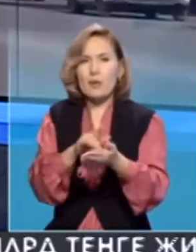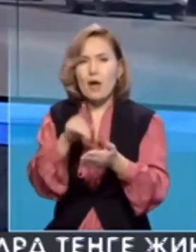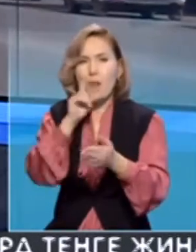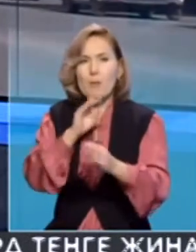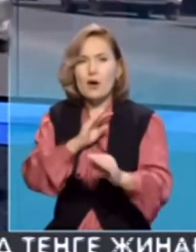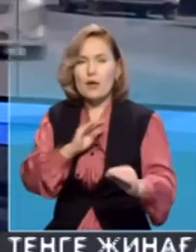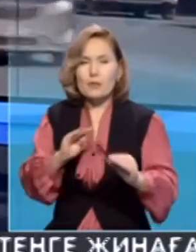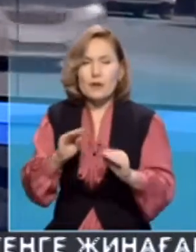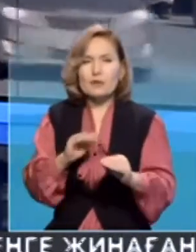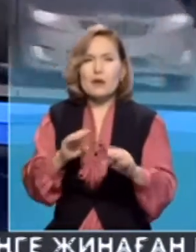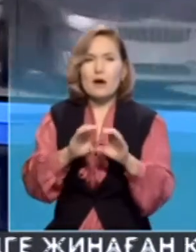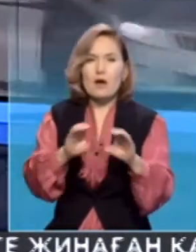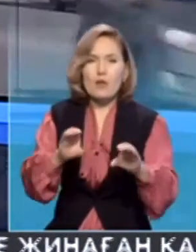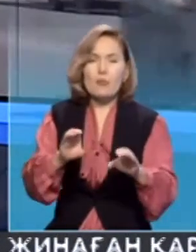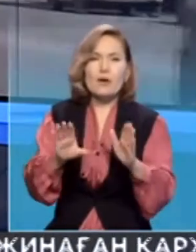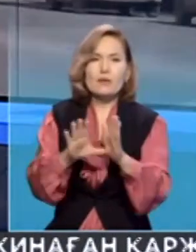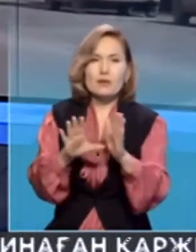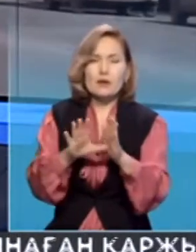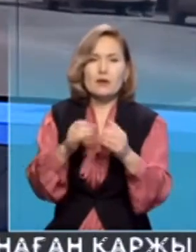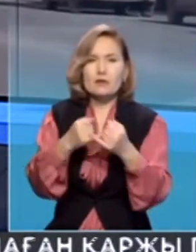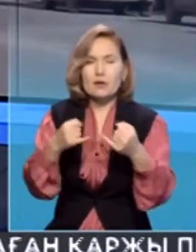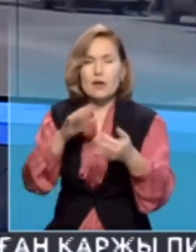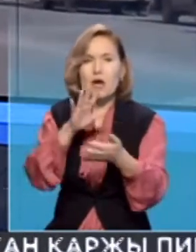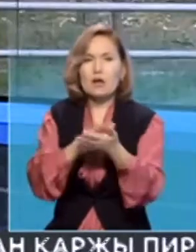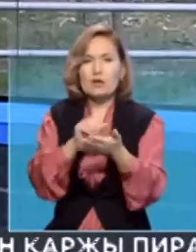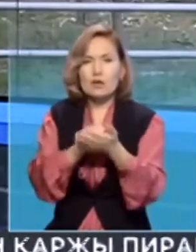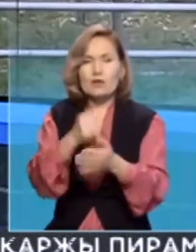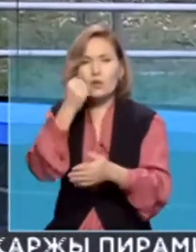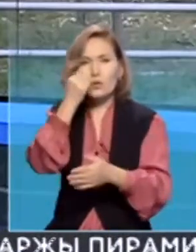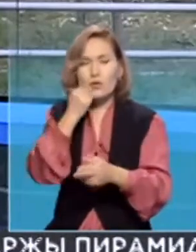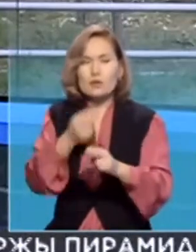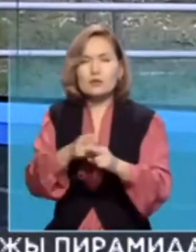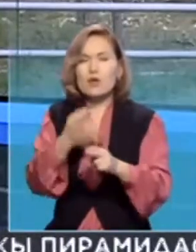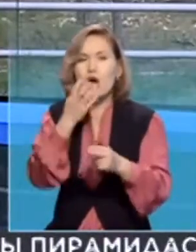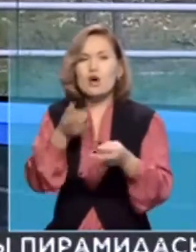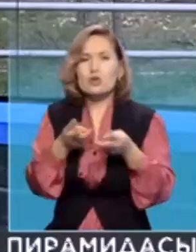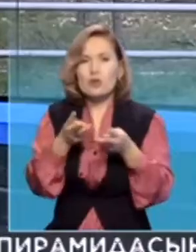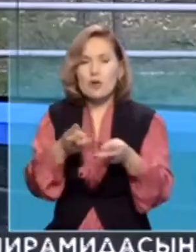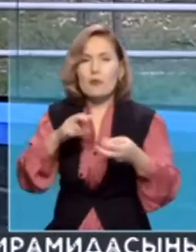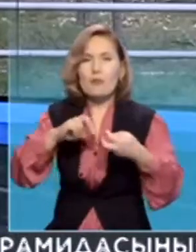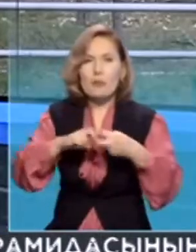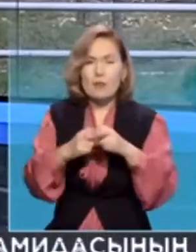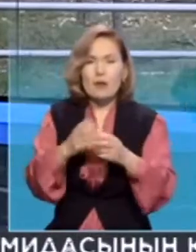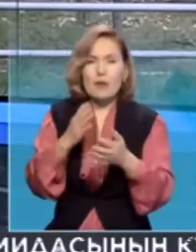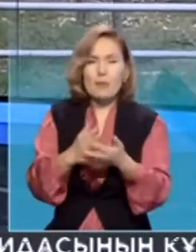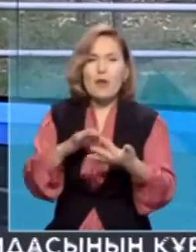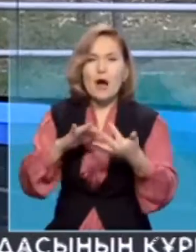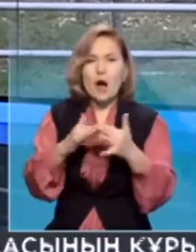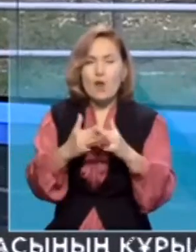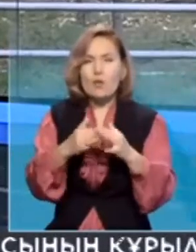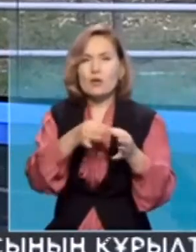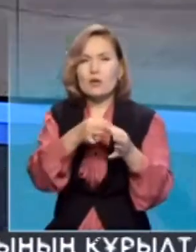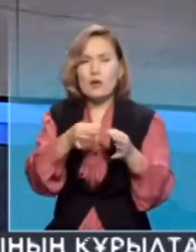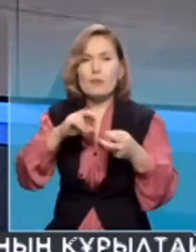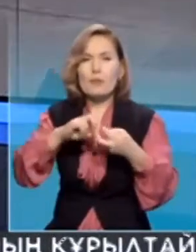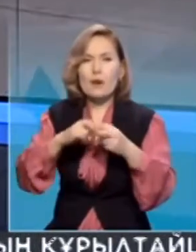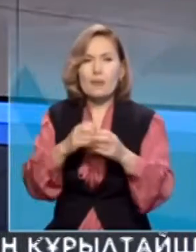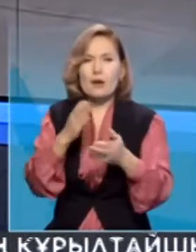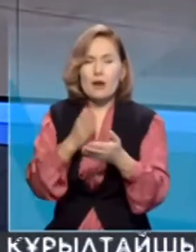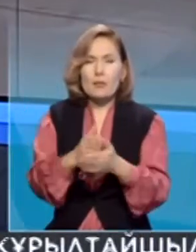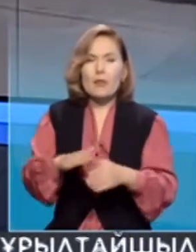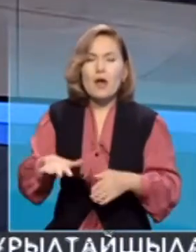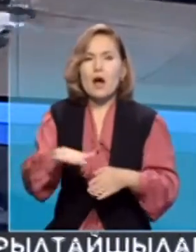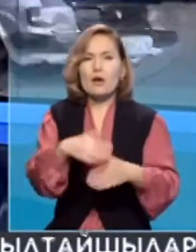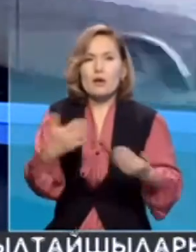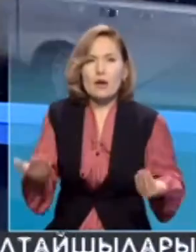қаласының инфрақұрылымы әбден тозған. Жылу мәселесі өте өзекті. Білім, ауыл шаруашылығы салаларында да проблема бар. Өңірдің әлеуетін